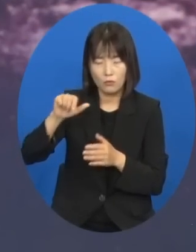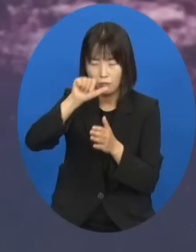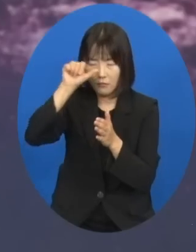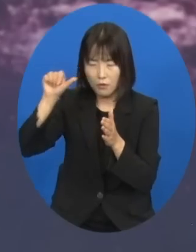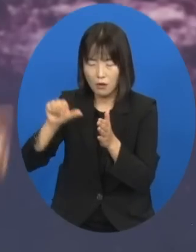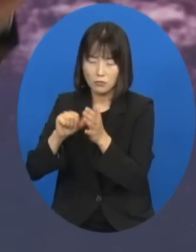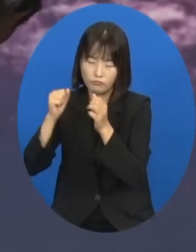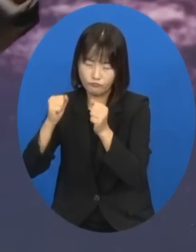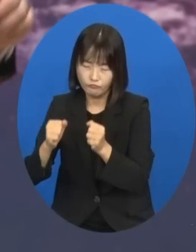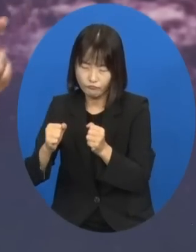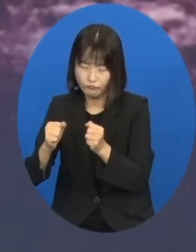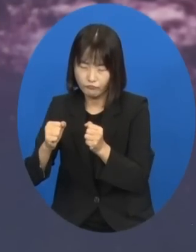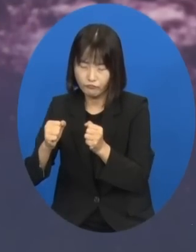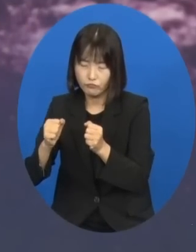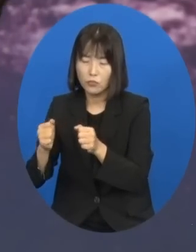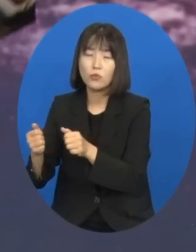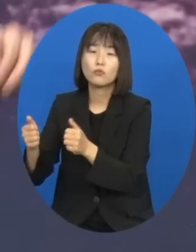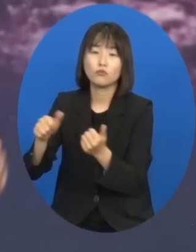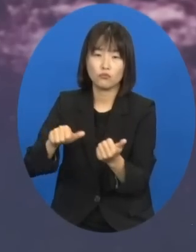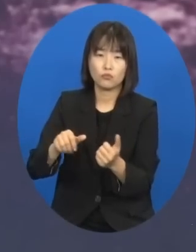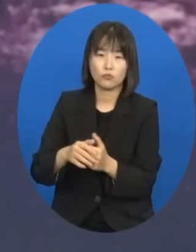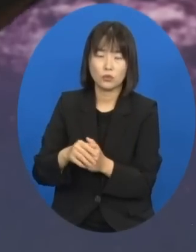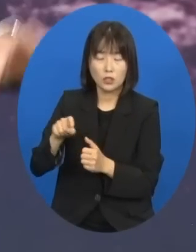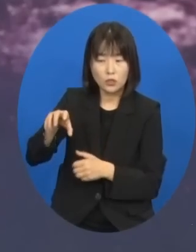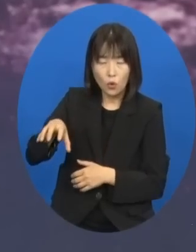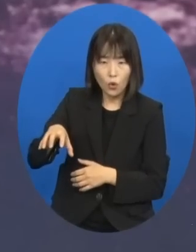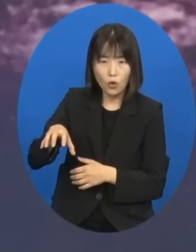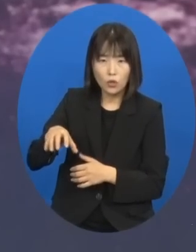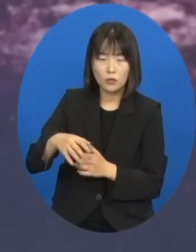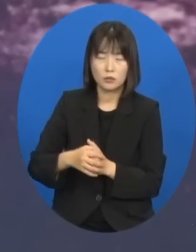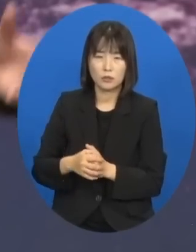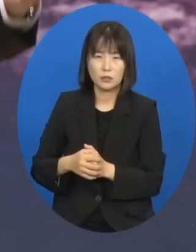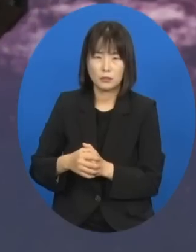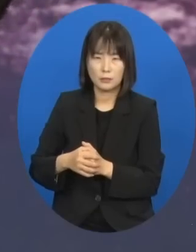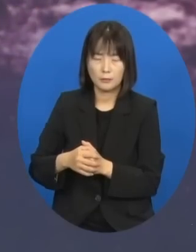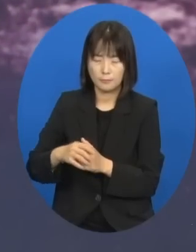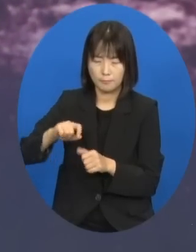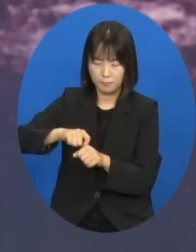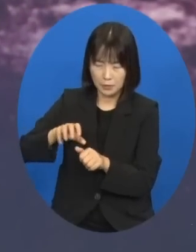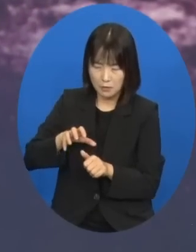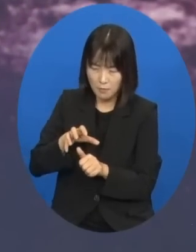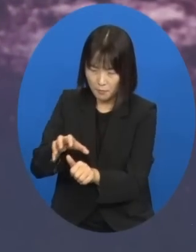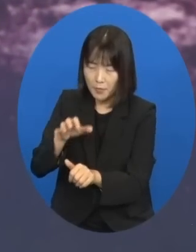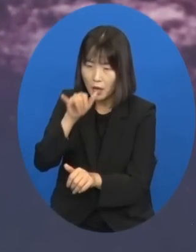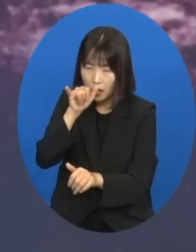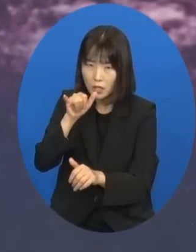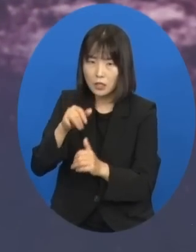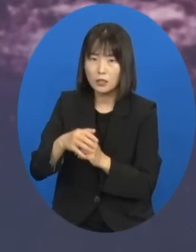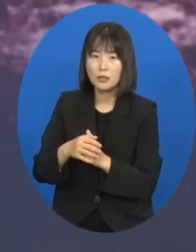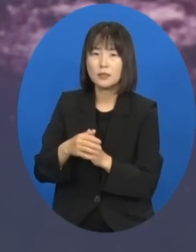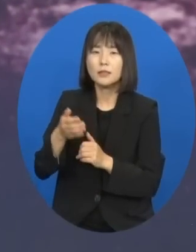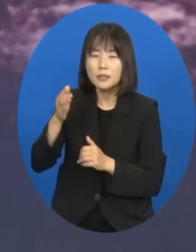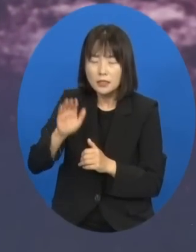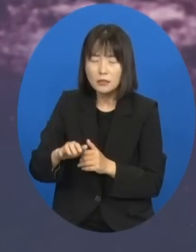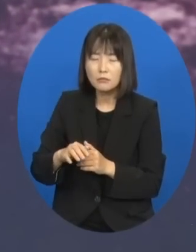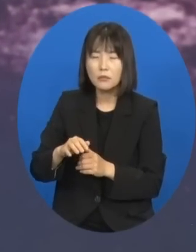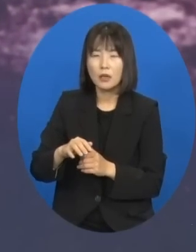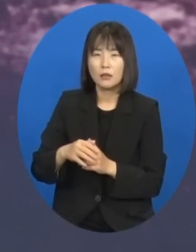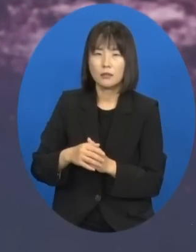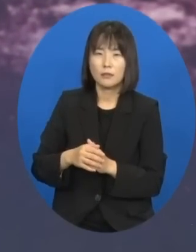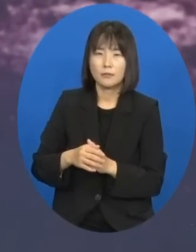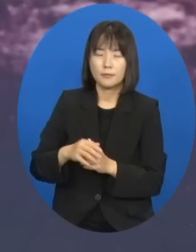기도하죠. 핍박을 받죠. 시기를 받죠. 모함을 받죠. 그러나 아랑곳하지 않고 하루에 세 번